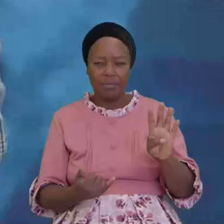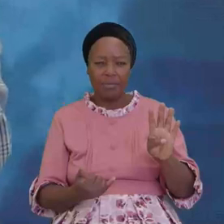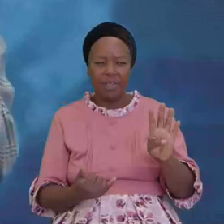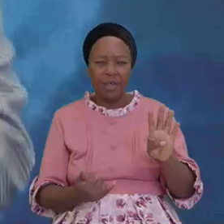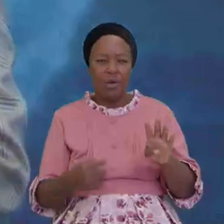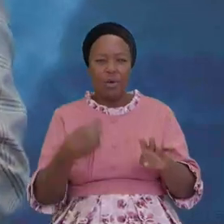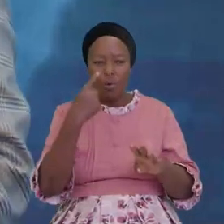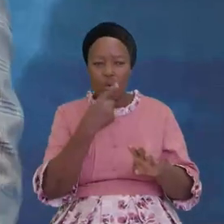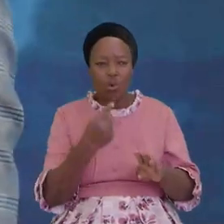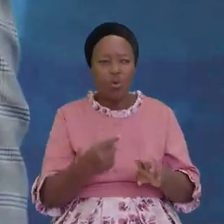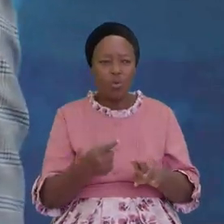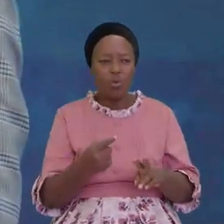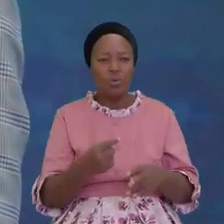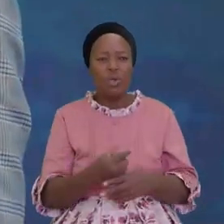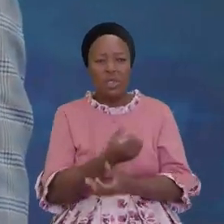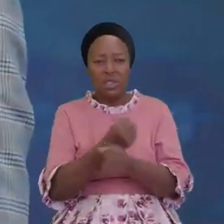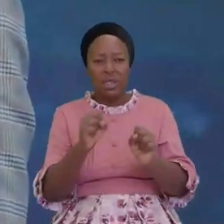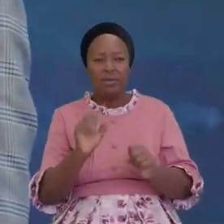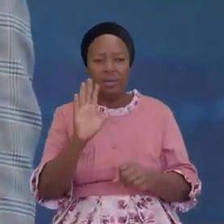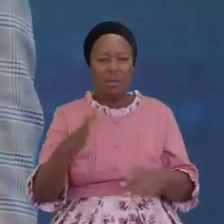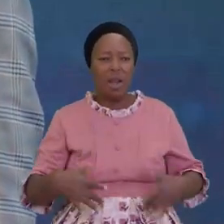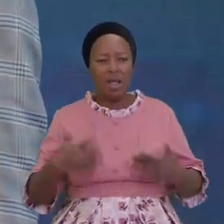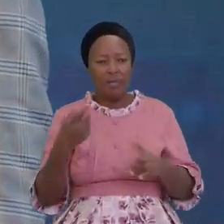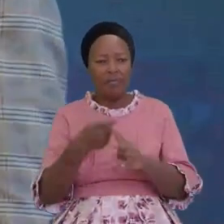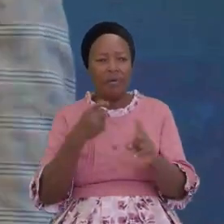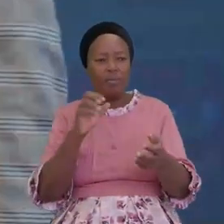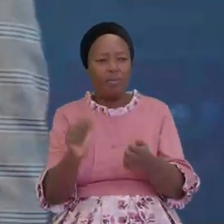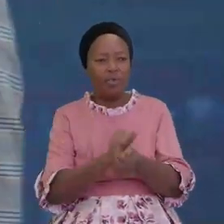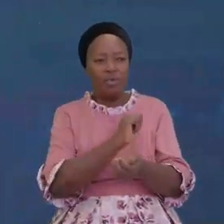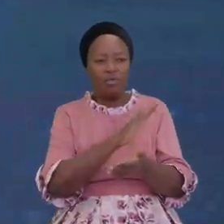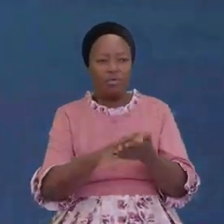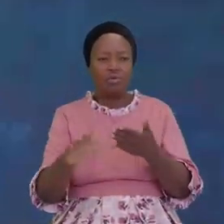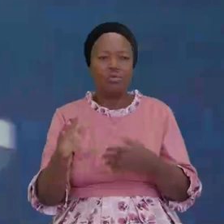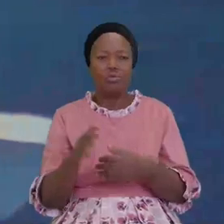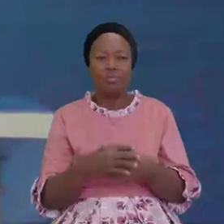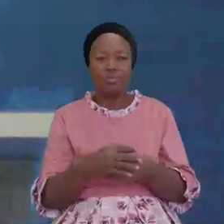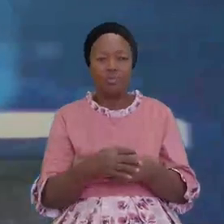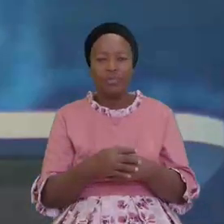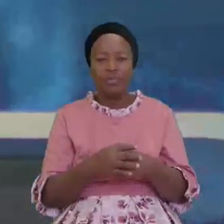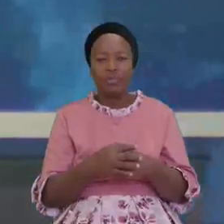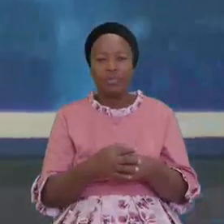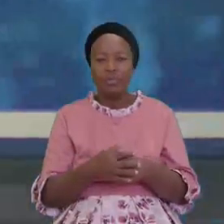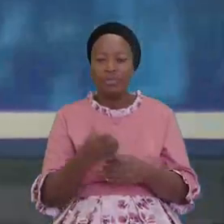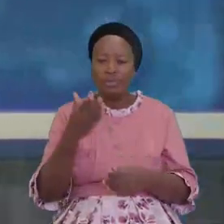Verset 4 maintenant. C'est lui qui délivre ta vie de la fosse.